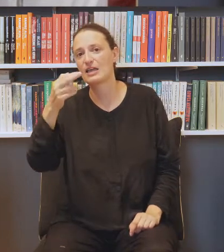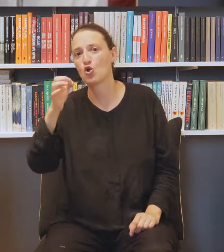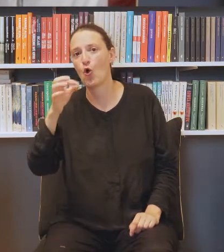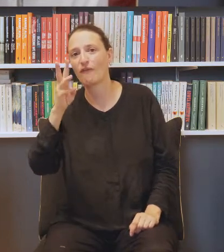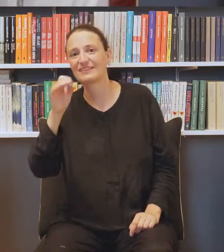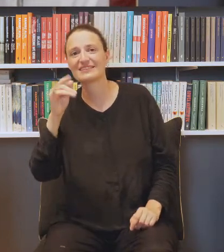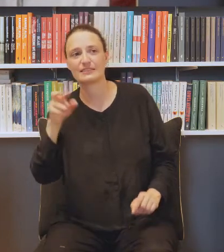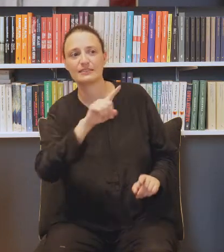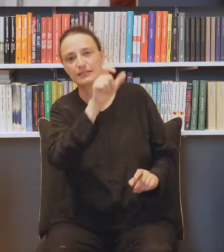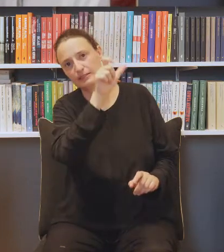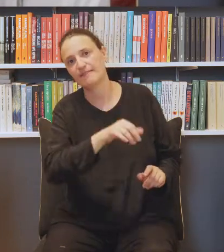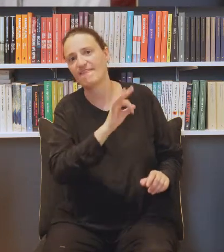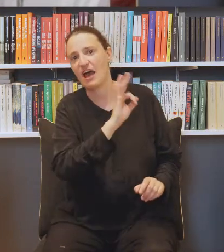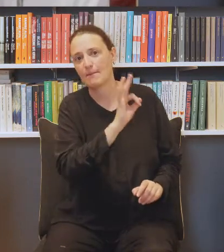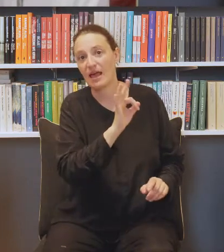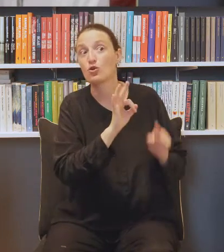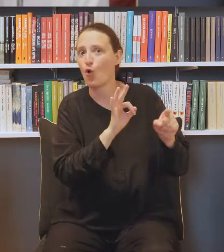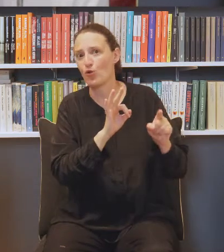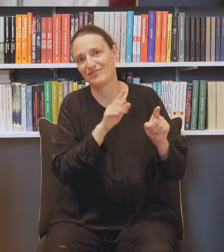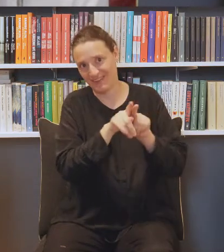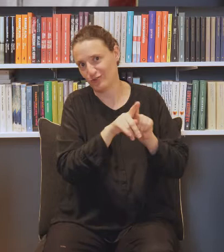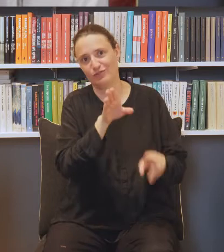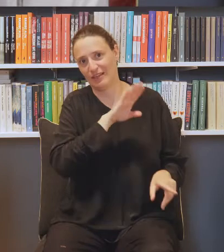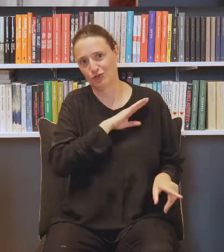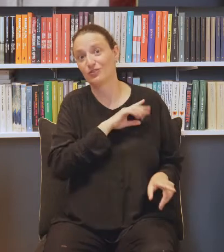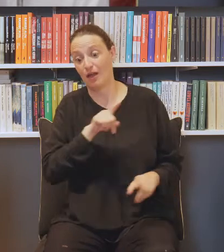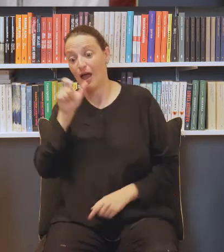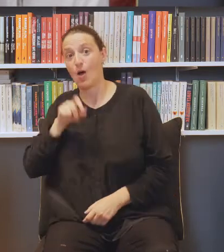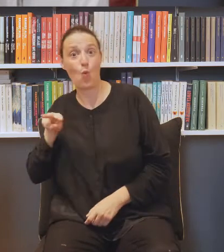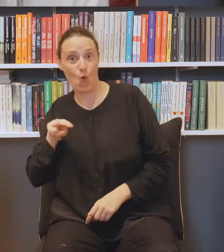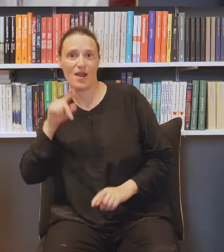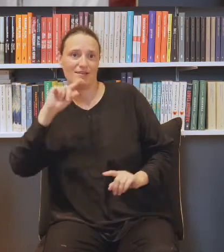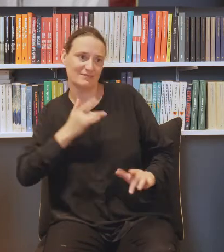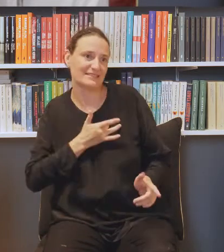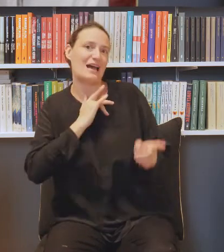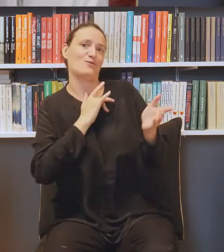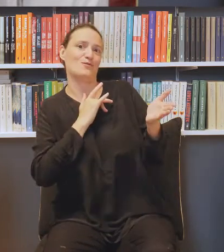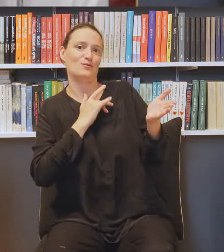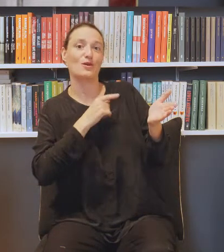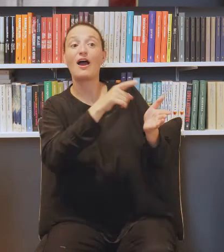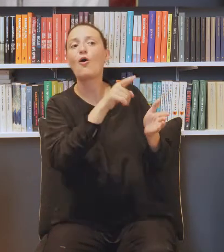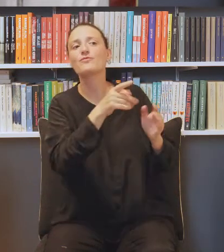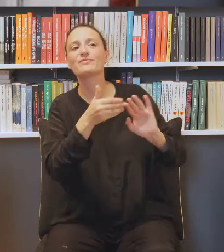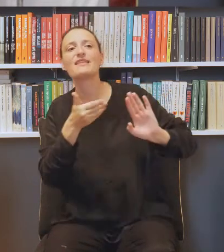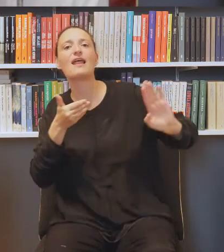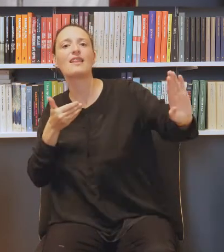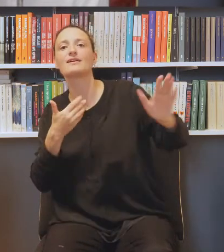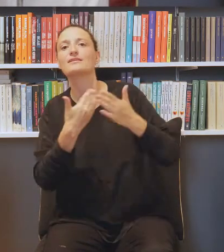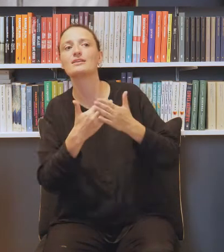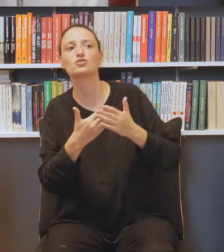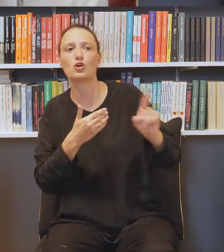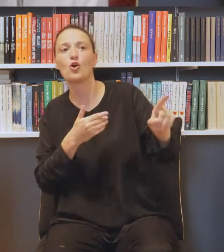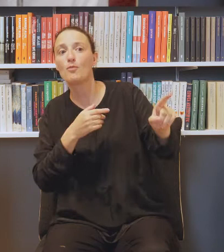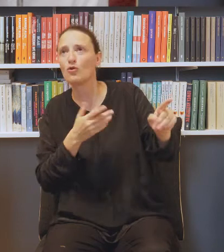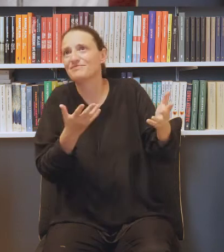nie żyje i jeszcze Ula się w nim zakochuje, ale jednocześnie on jest też kimś od niej takim dalekim, bo takim strasznie,